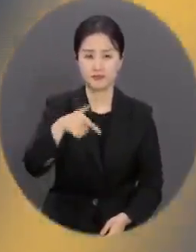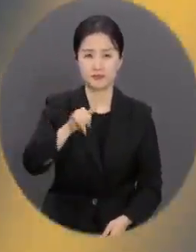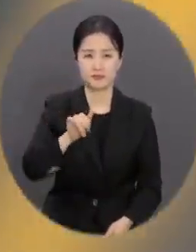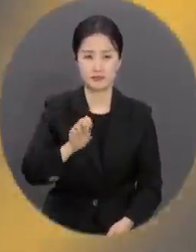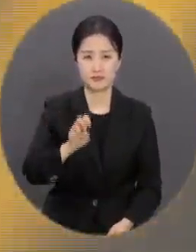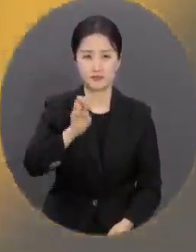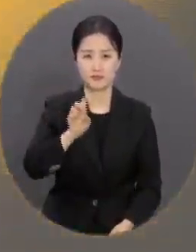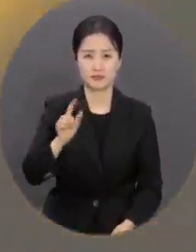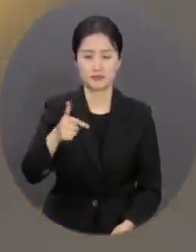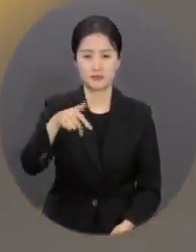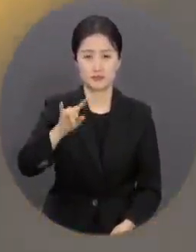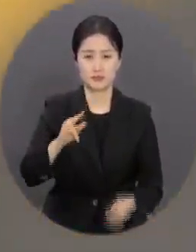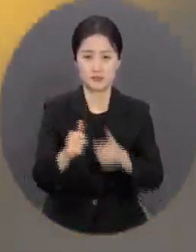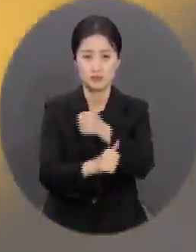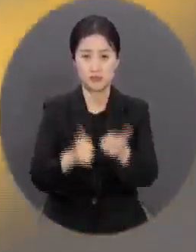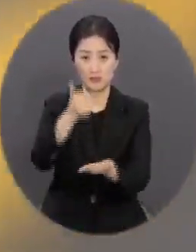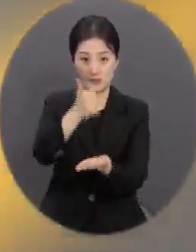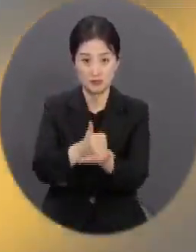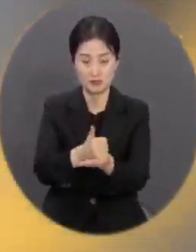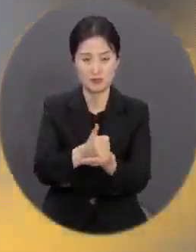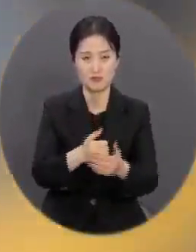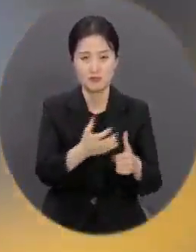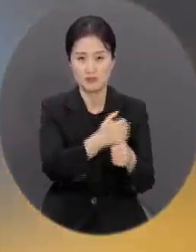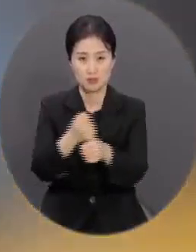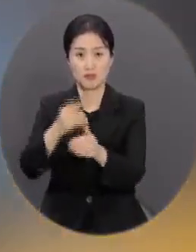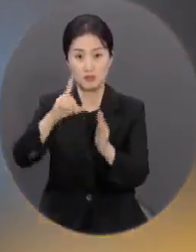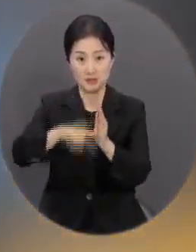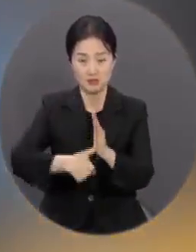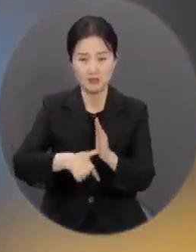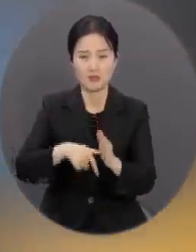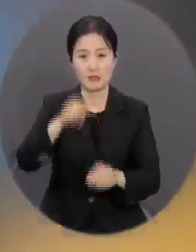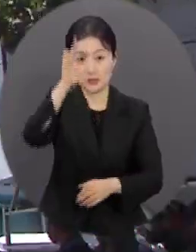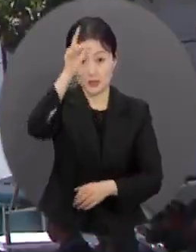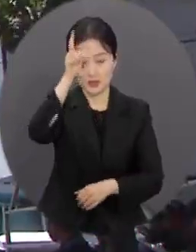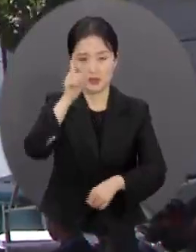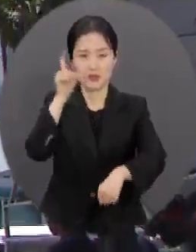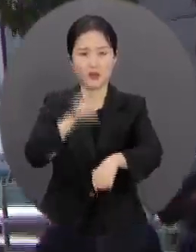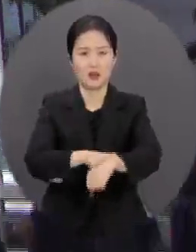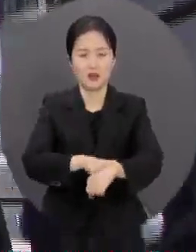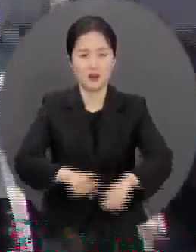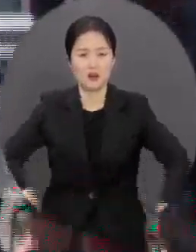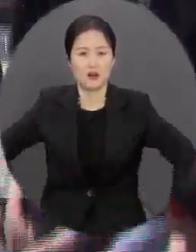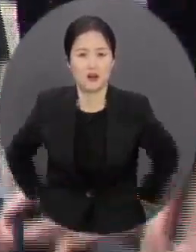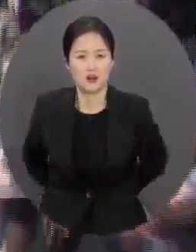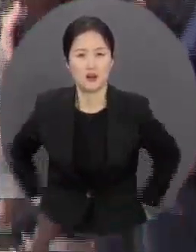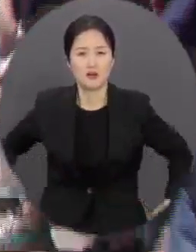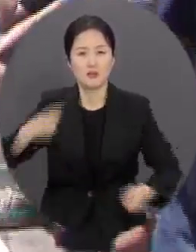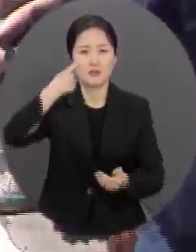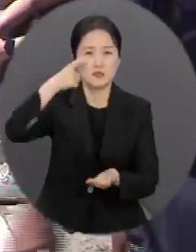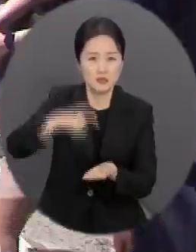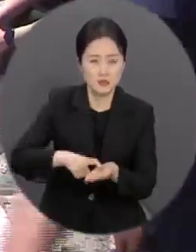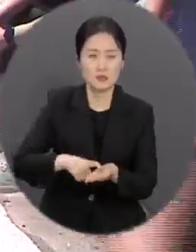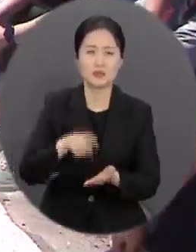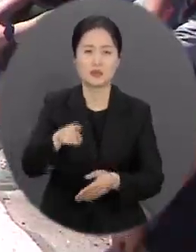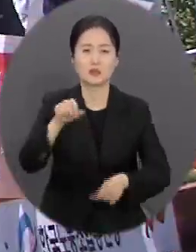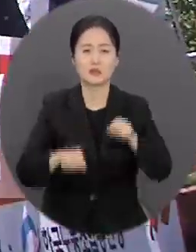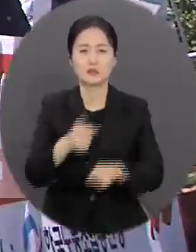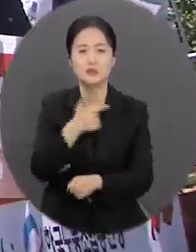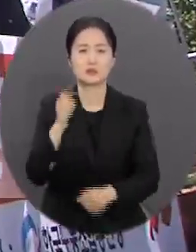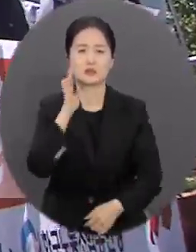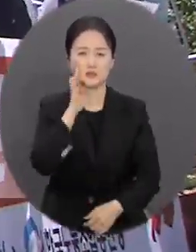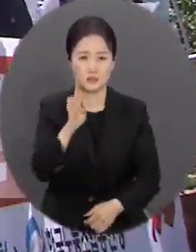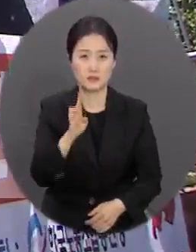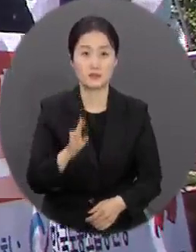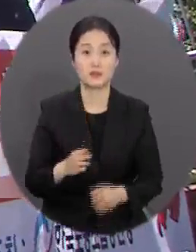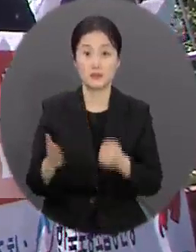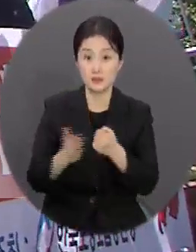과정에서 경찰이 뒤로 수갑을 채워 과잉 진압 논란이 일었습니다. 한국노총은 광양경찰서 앞에 집결해 경찰을